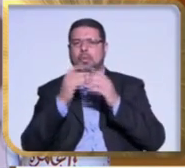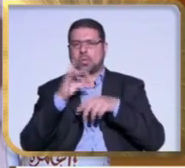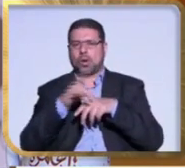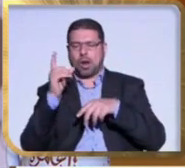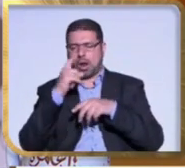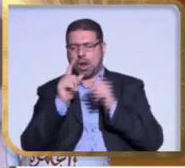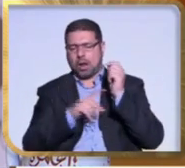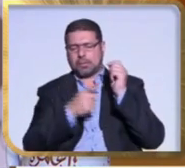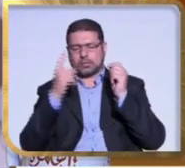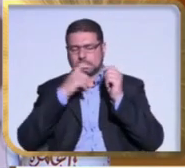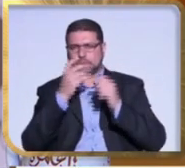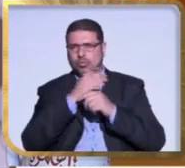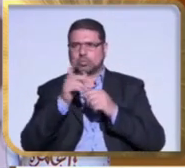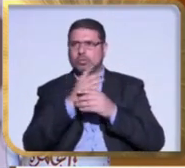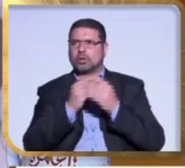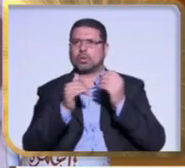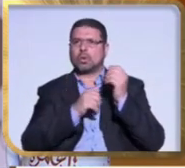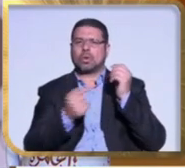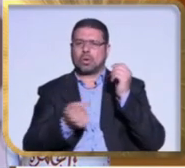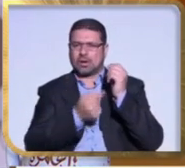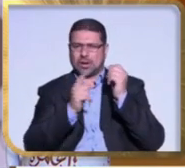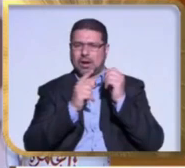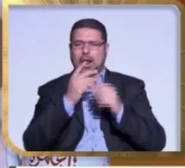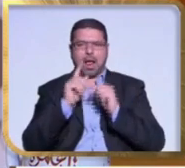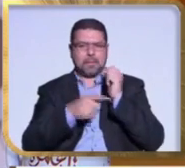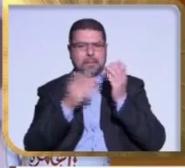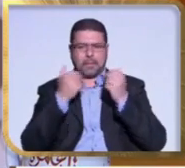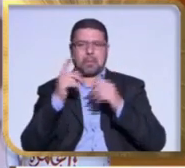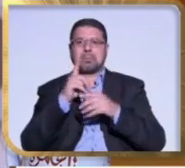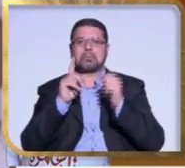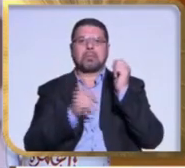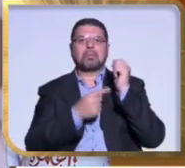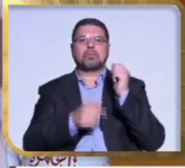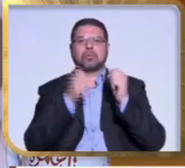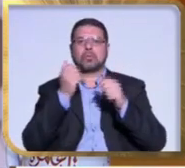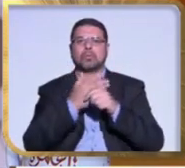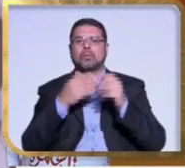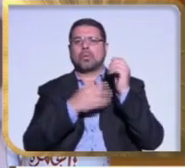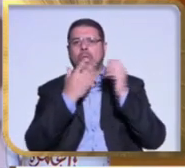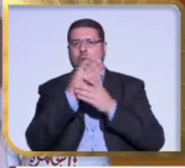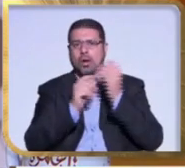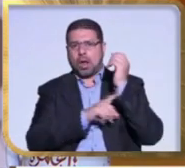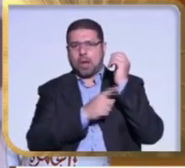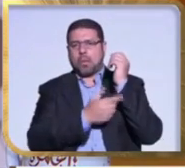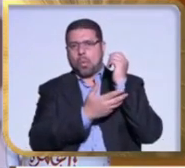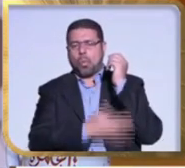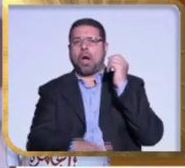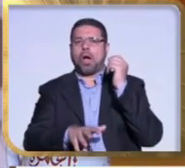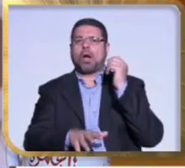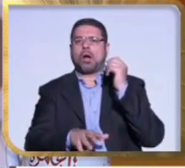صعب جدا فقالوا لها ما تحطش يعني وسيله وانه مش هيحصل حمل فحصل حمل وهي اجهدت في